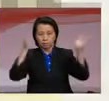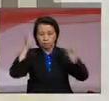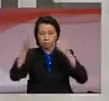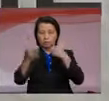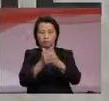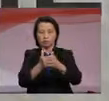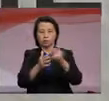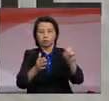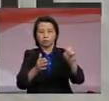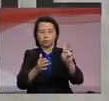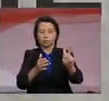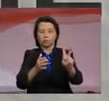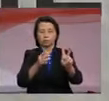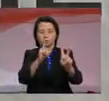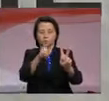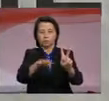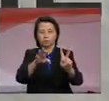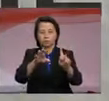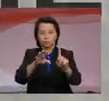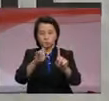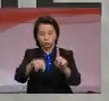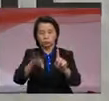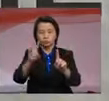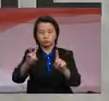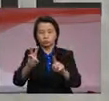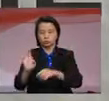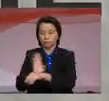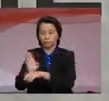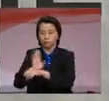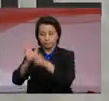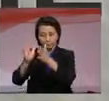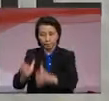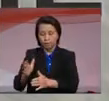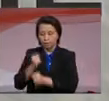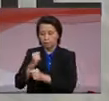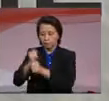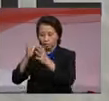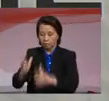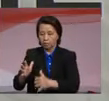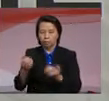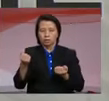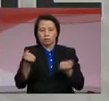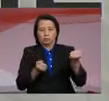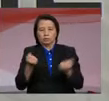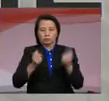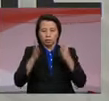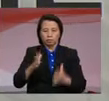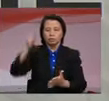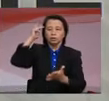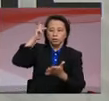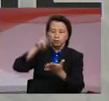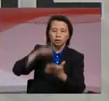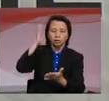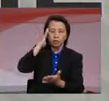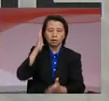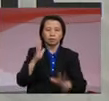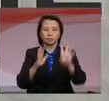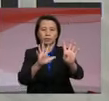21 Julai 2020. Jumlah peniaga, pekerja dan pemandu yang telah dikenal pasti adalah